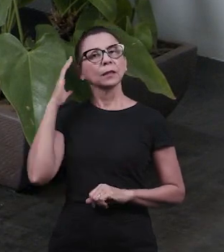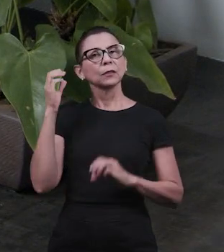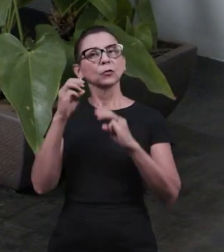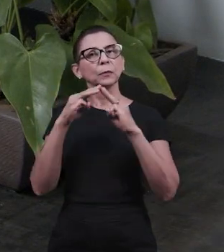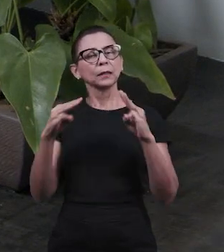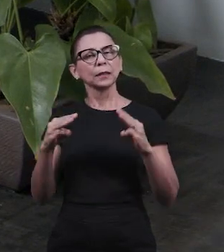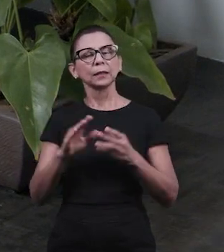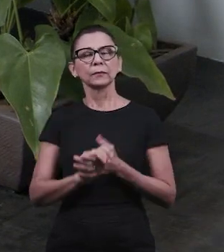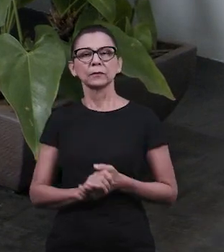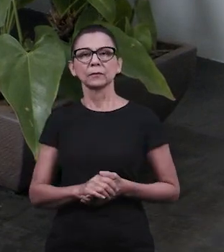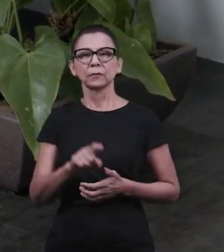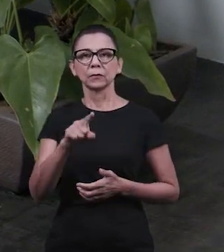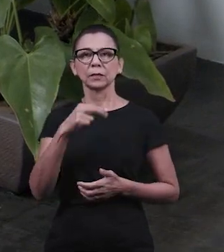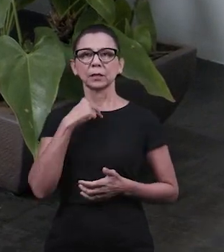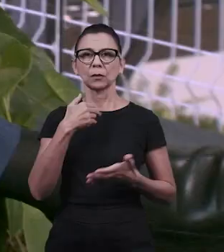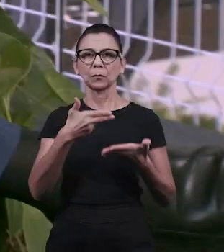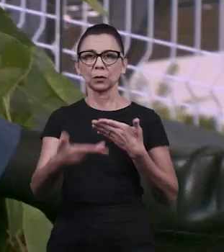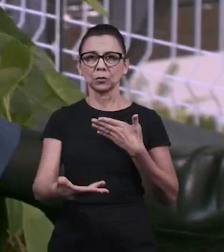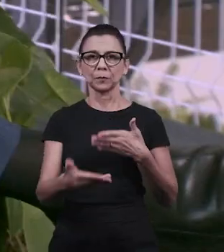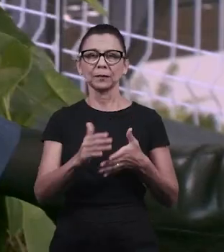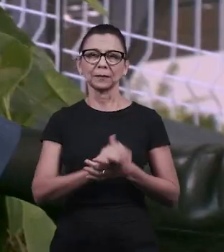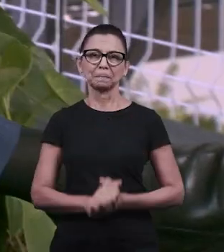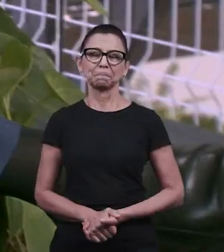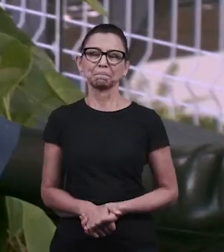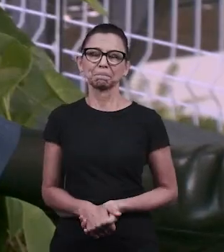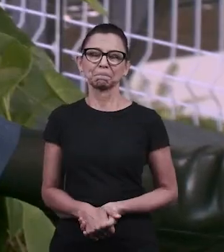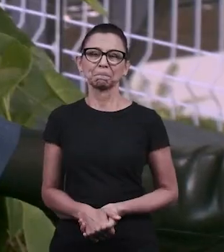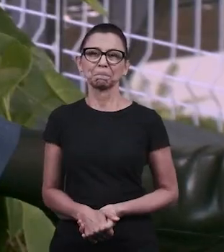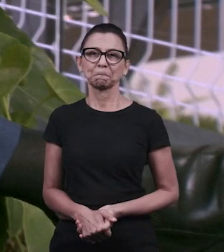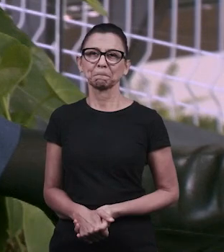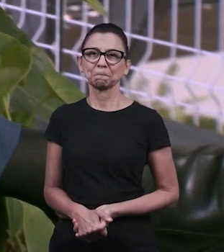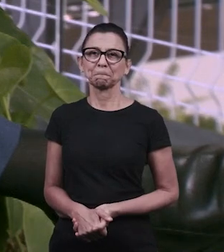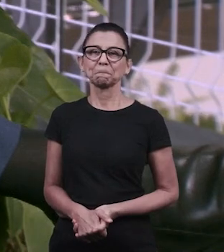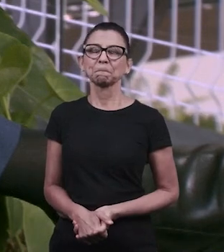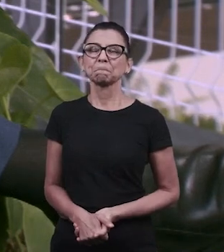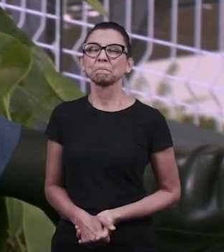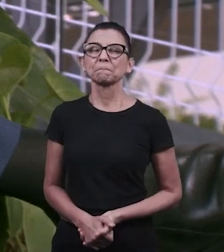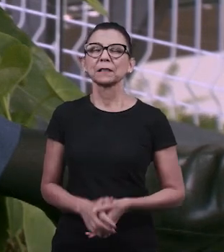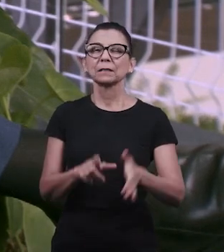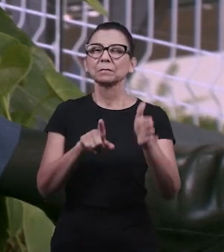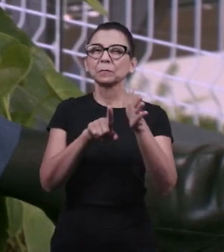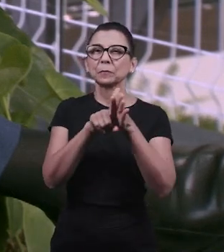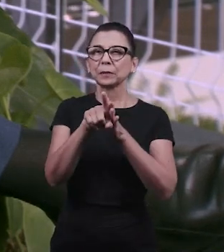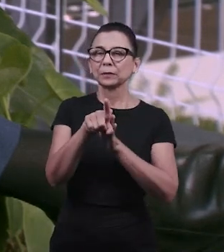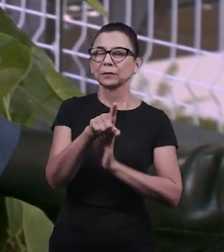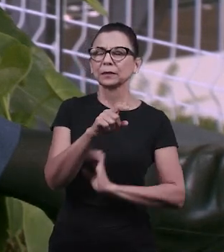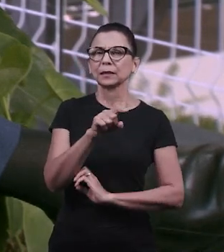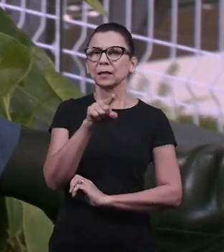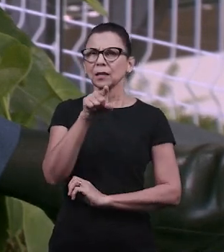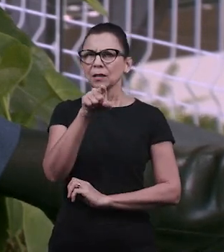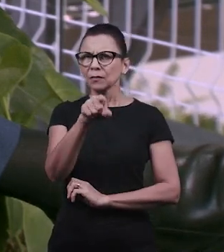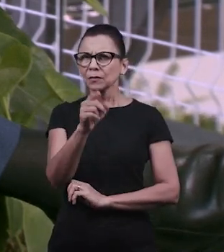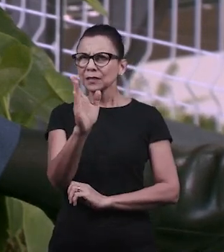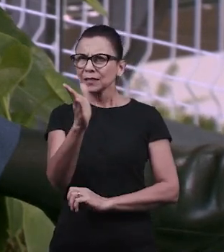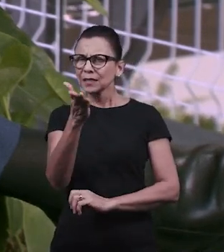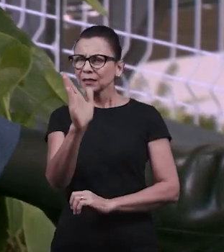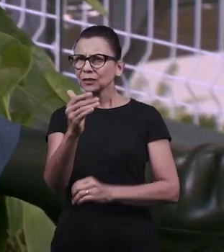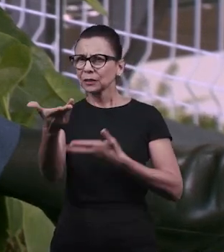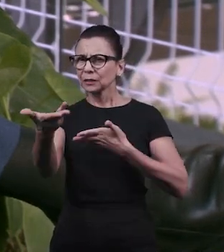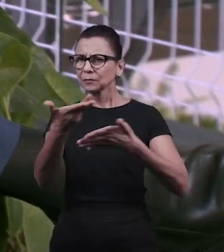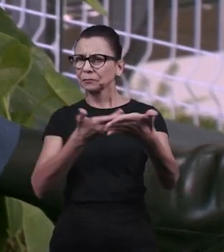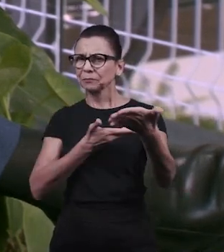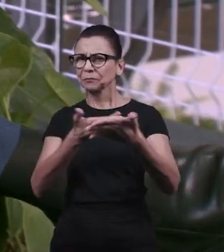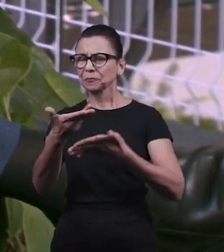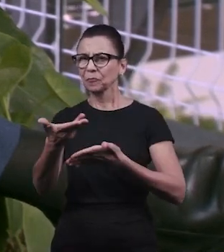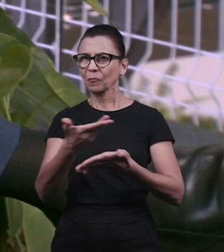Запрограммируйте и не пропустите в субботу, 4 сентября. А сейчас